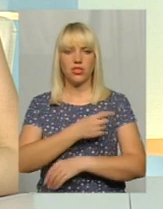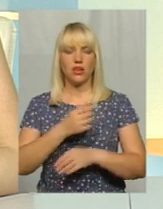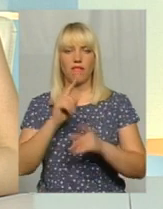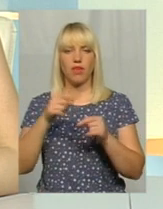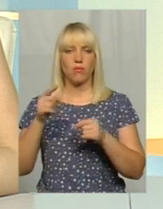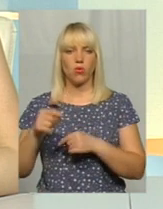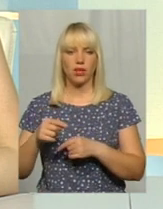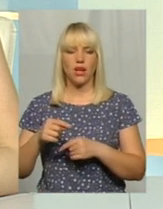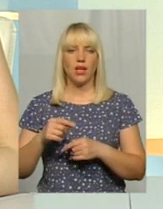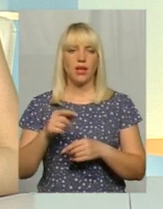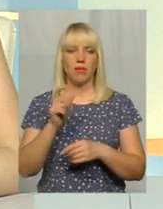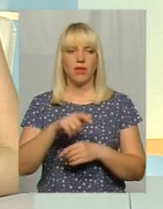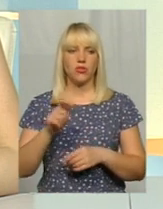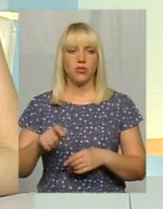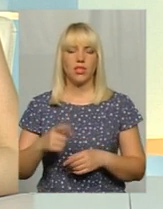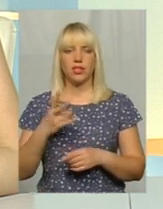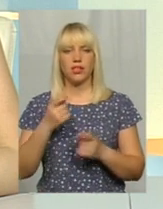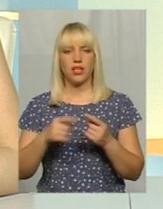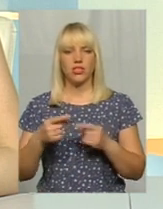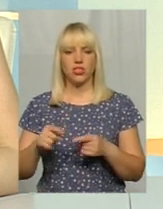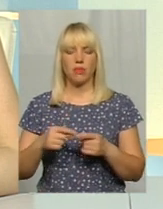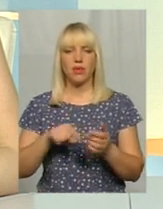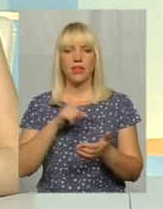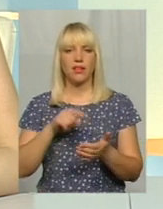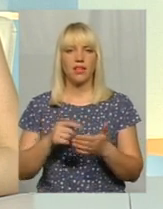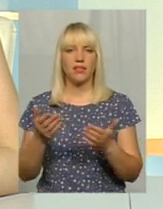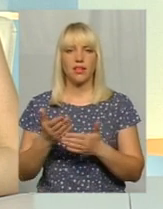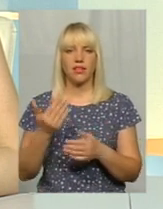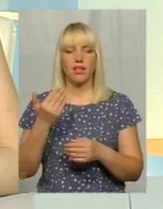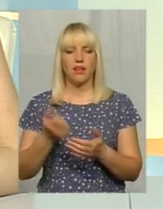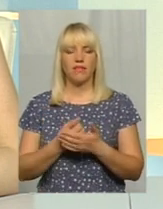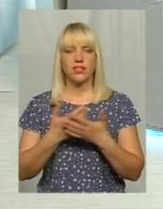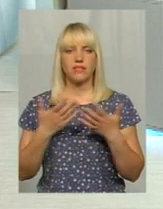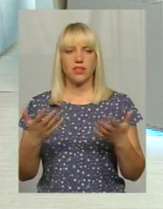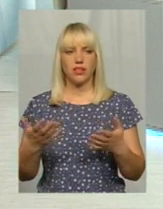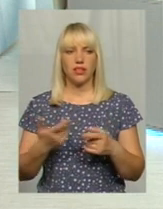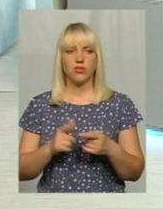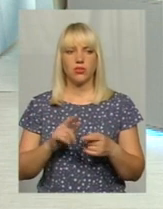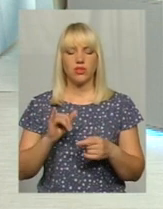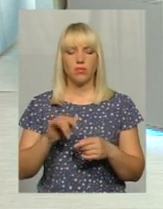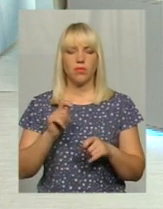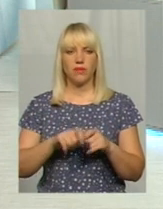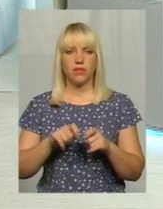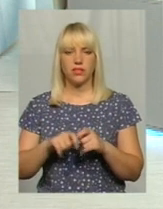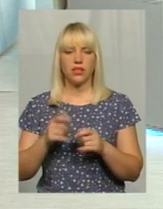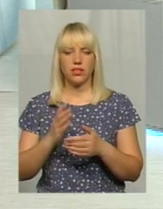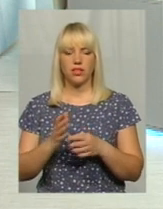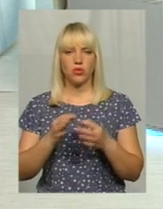і на решту питань. До речі, питання, які висвітлюються в акті перевірки, вони теж є доступні на сайті